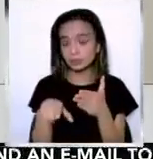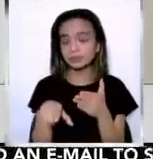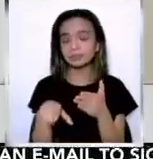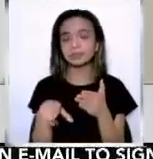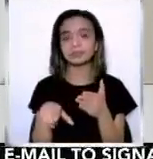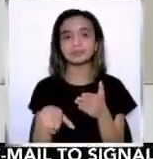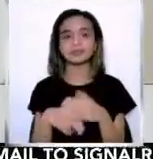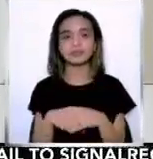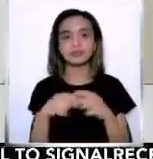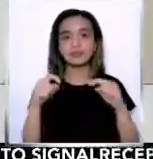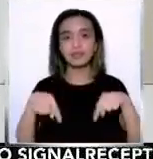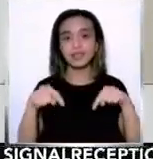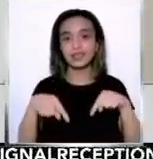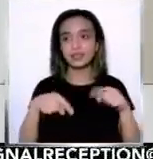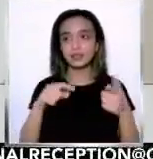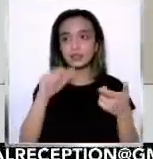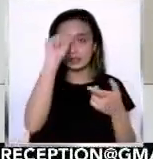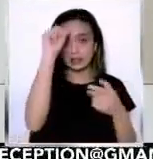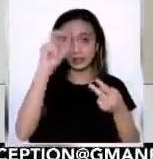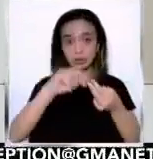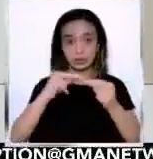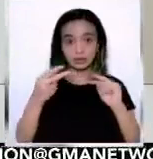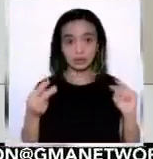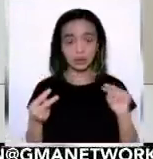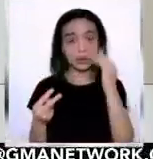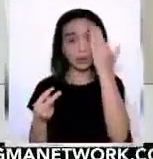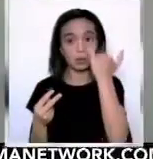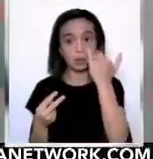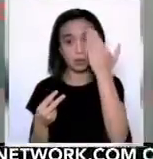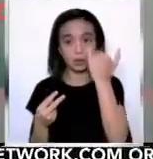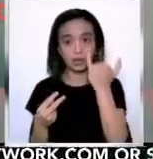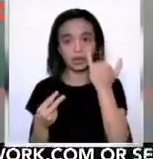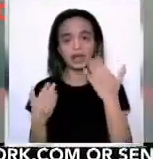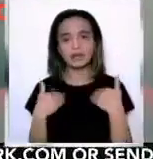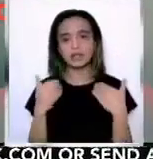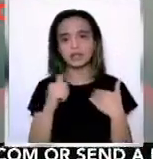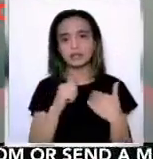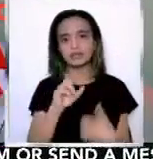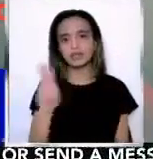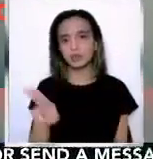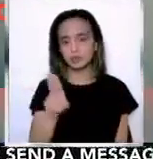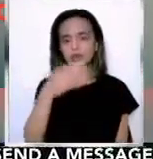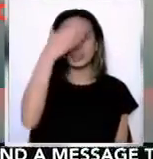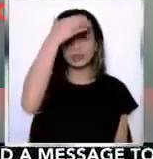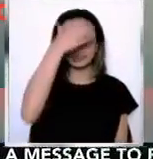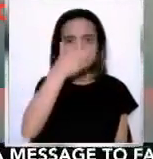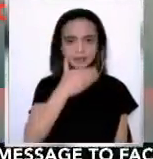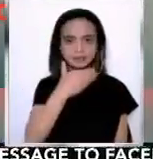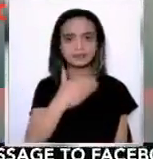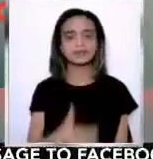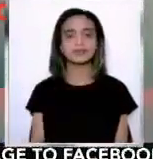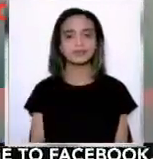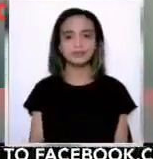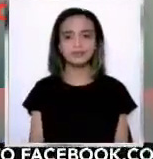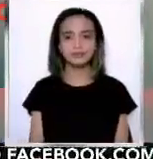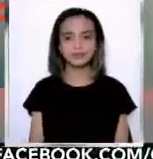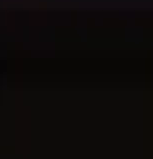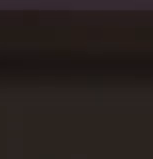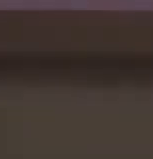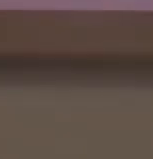Delta as compared to others is because of also the added protection of face shield. Athena Imperial, nakatutok 24